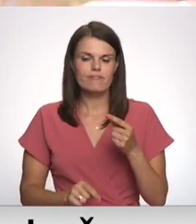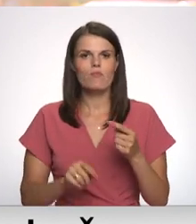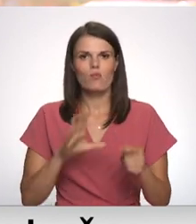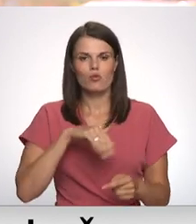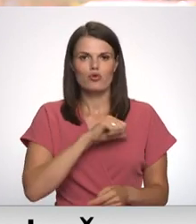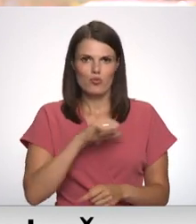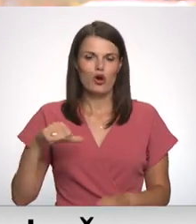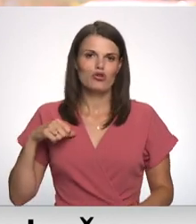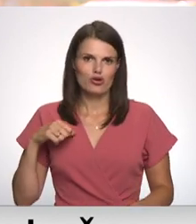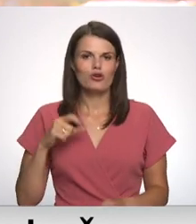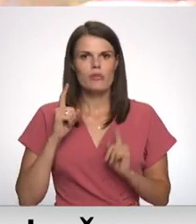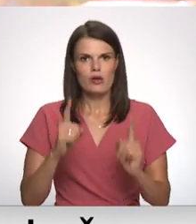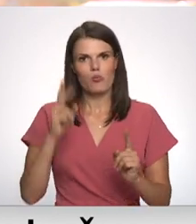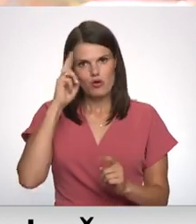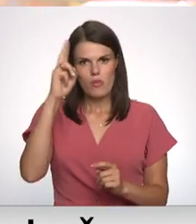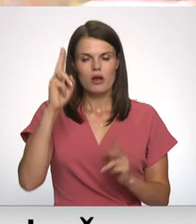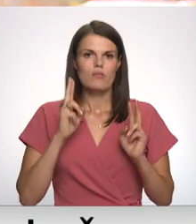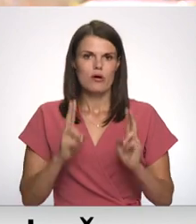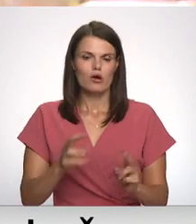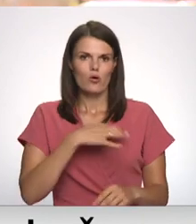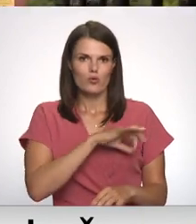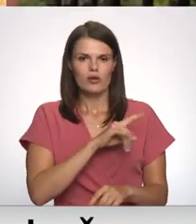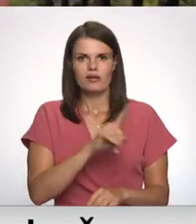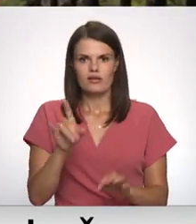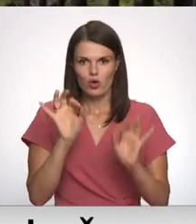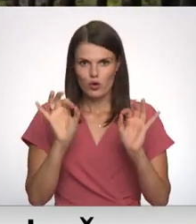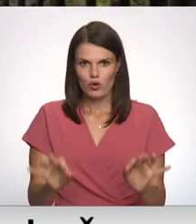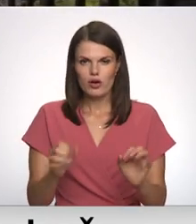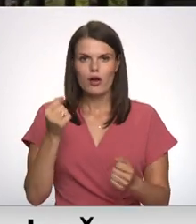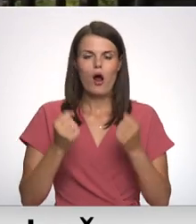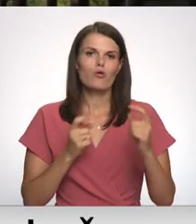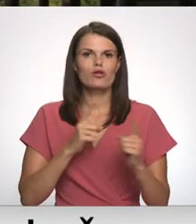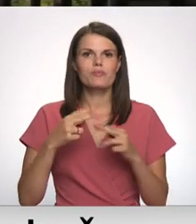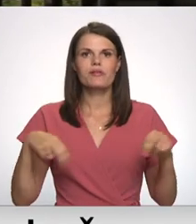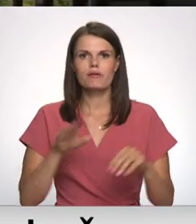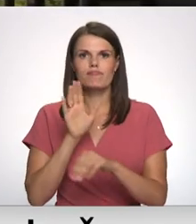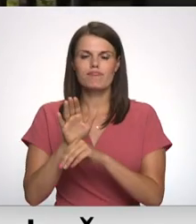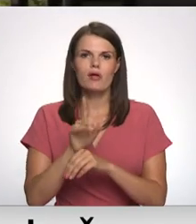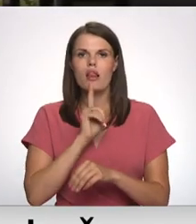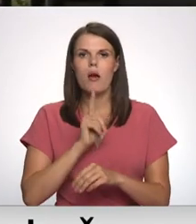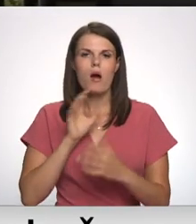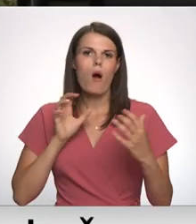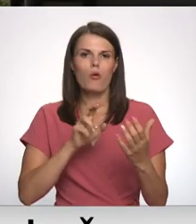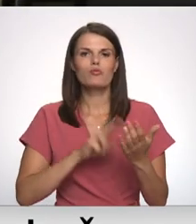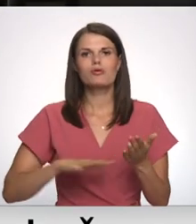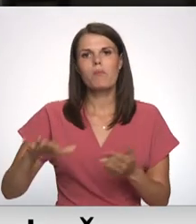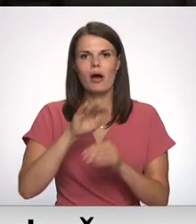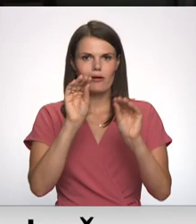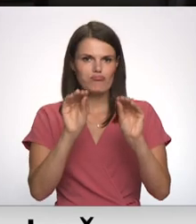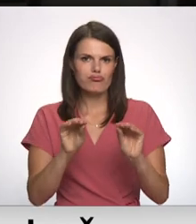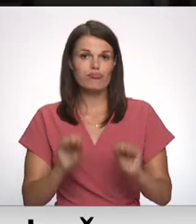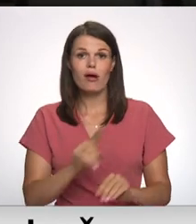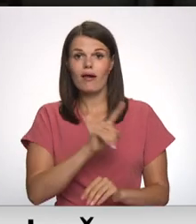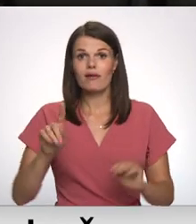mūsu pašu pusē būtu jābūt pārliecībai, ka tas ir juridiski korekti. Autotransporta direkcija uzdevusi Liepājas autobusu parkam izstrādāt un